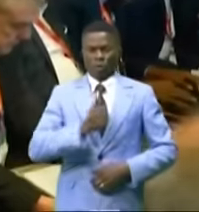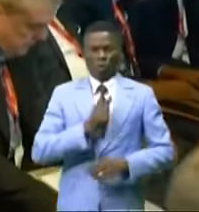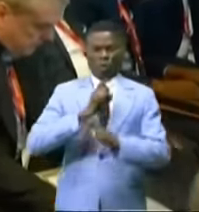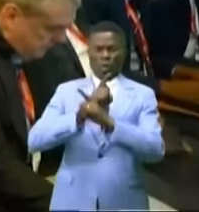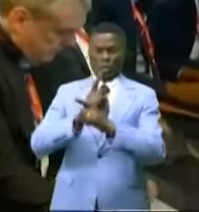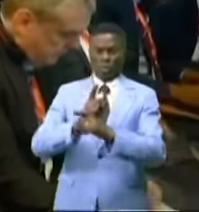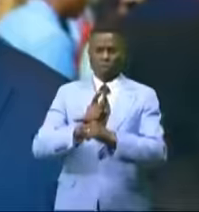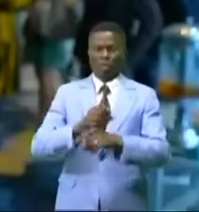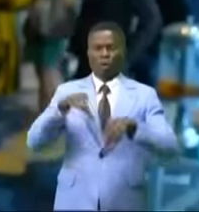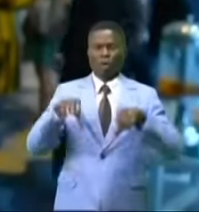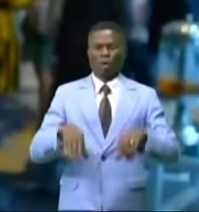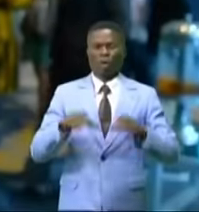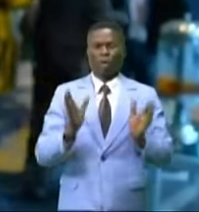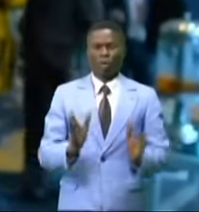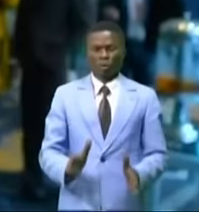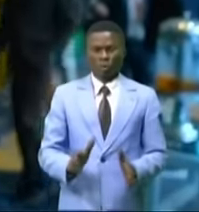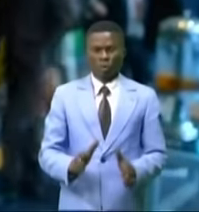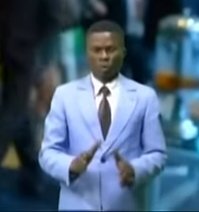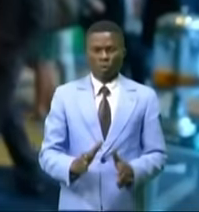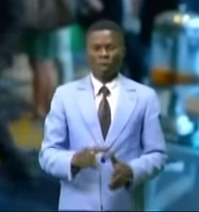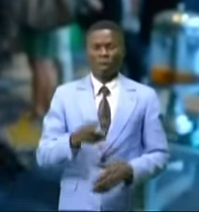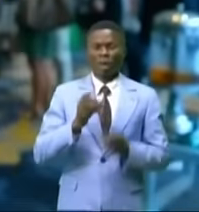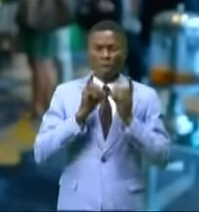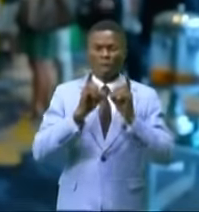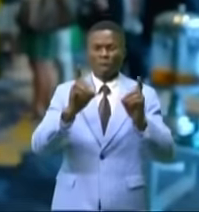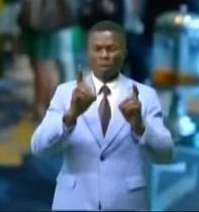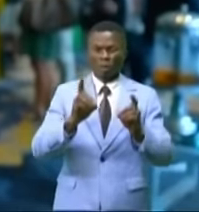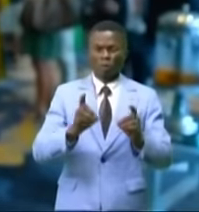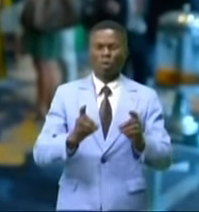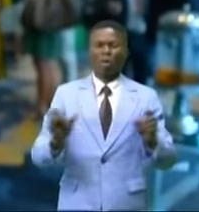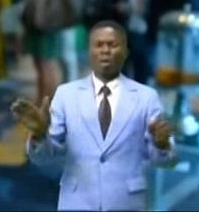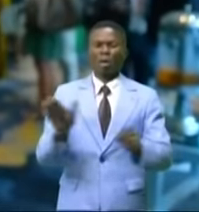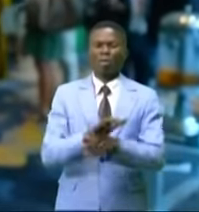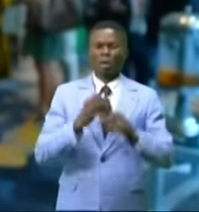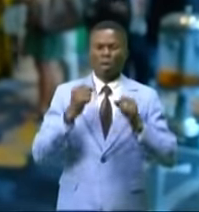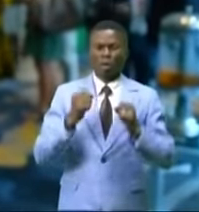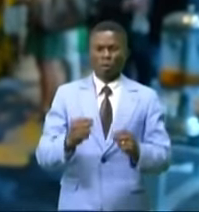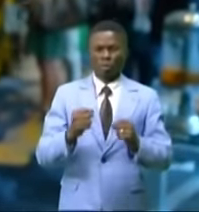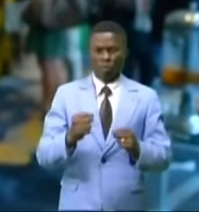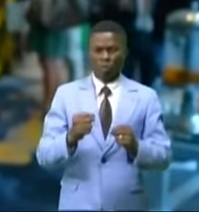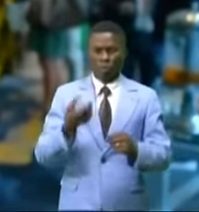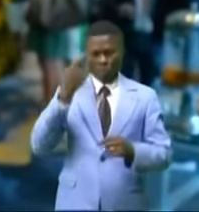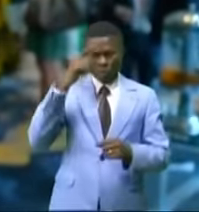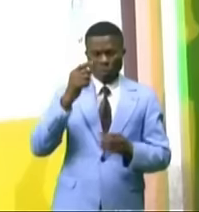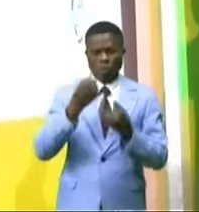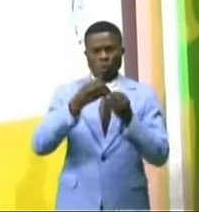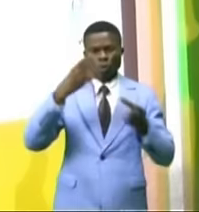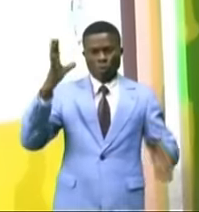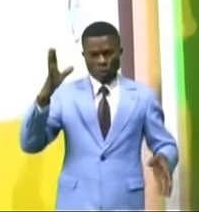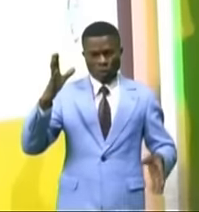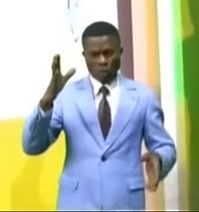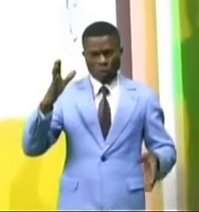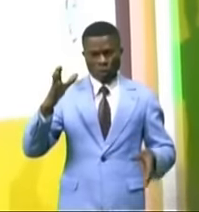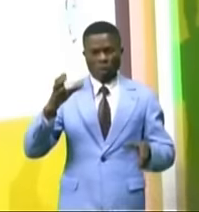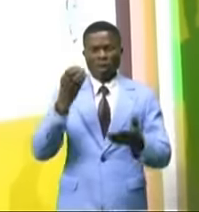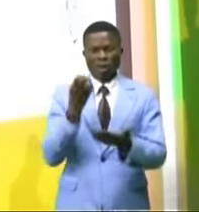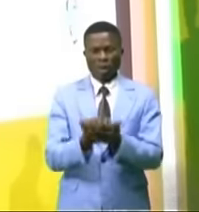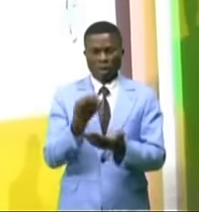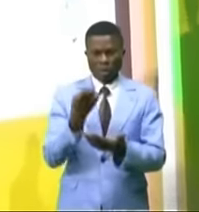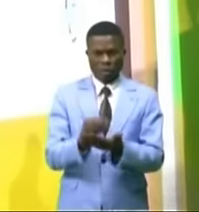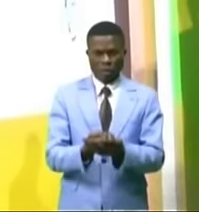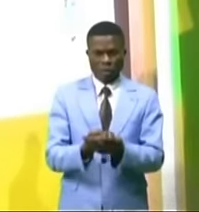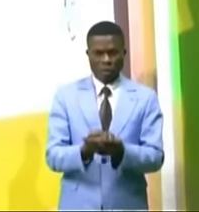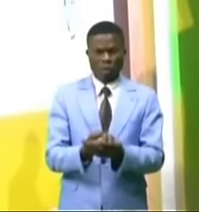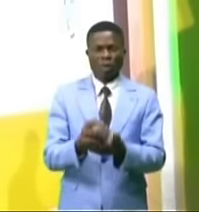chaîne de valeur congolaise. Son intervention était très très puissante à cause du potentiel économique